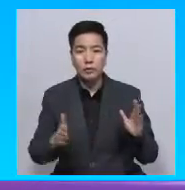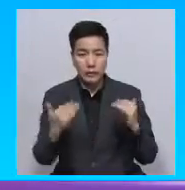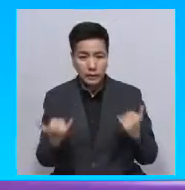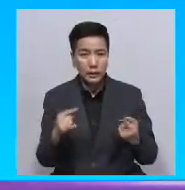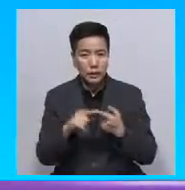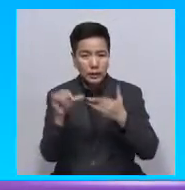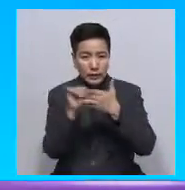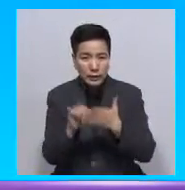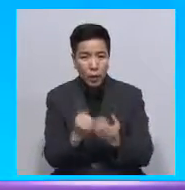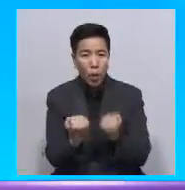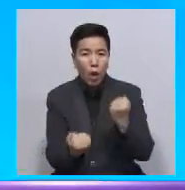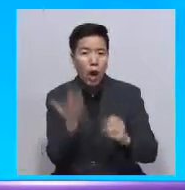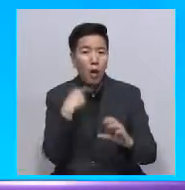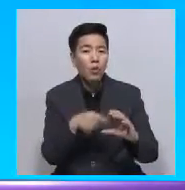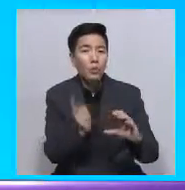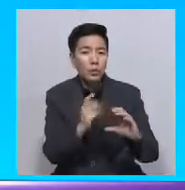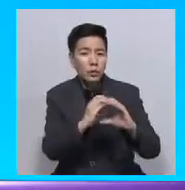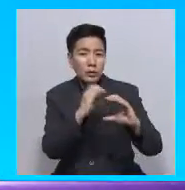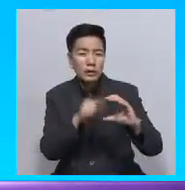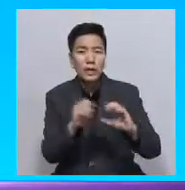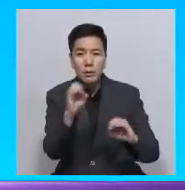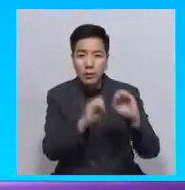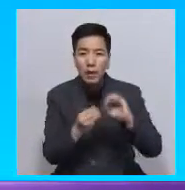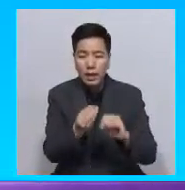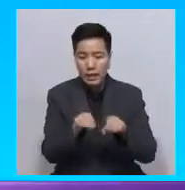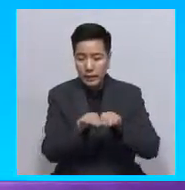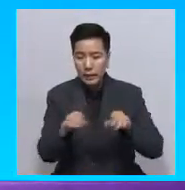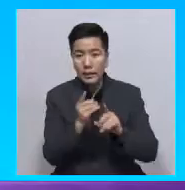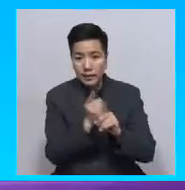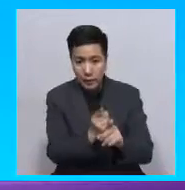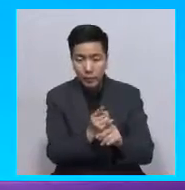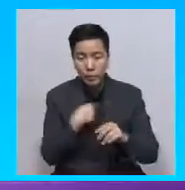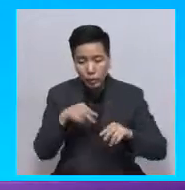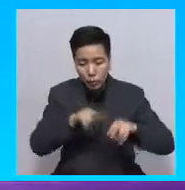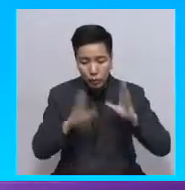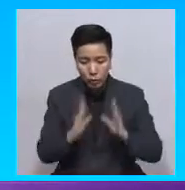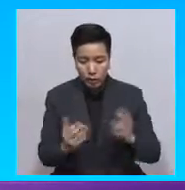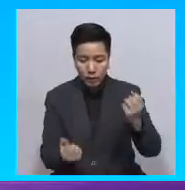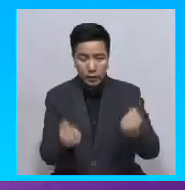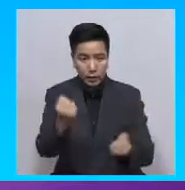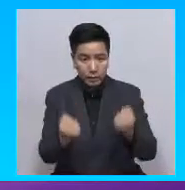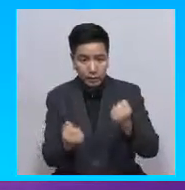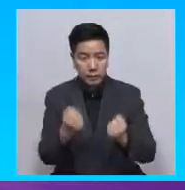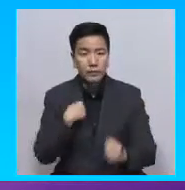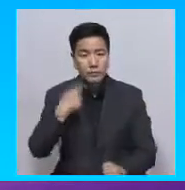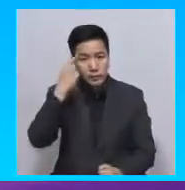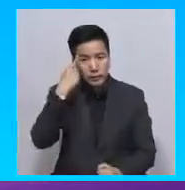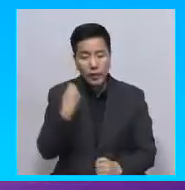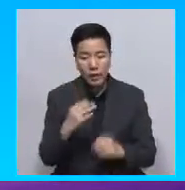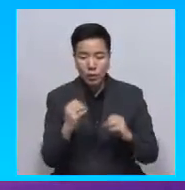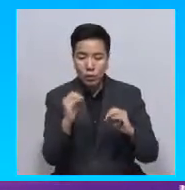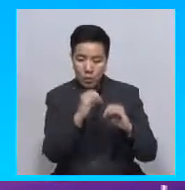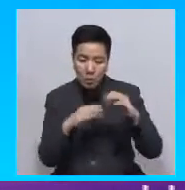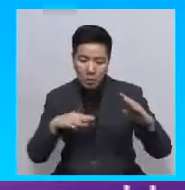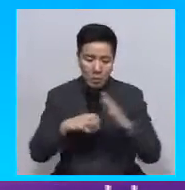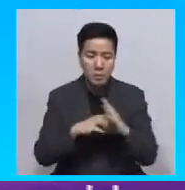วก็ให้ปรับปรุงรถเดิมที่มีอยู่ให้มีความปลอดภัยได้มาตรฐานรวมทั้งตรวจสอบคนขับรถโดยสารเพื่อไม่ให้เกิดอุบัติเหตุ